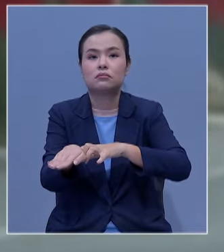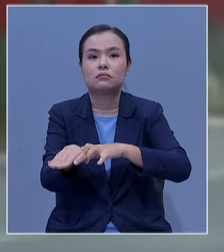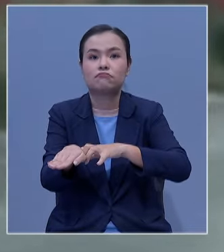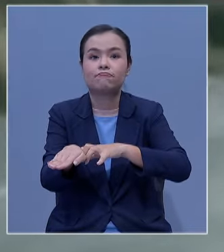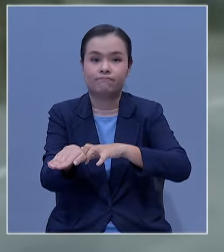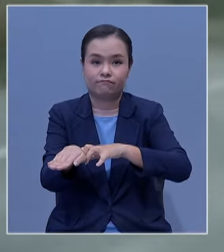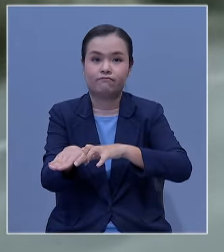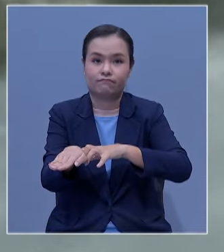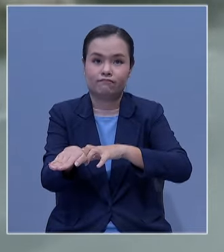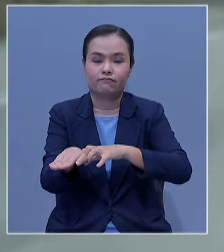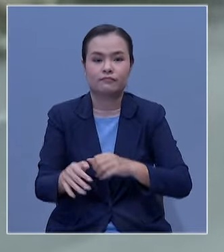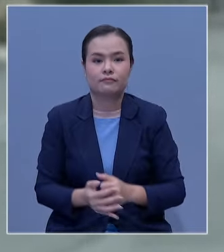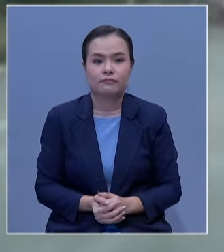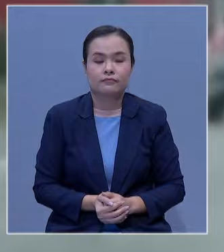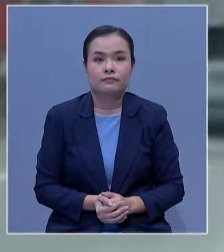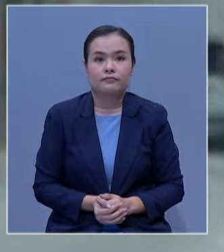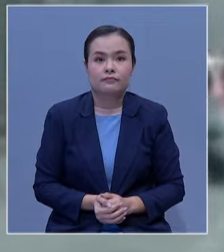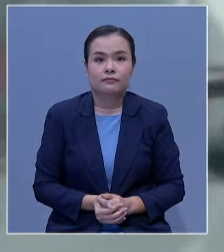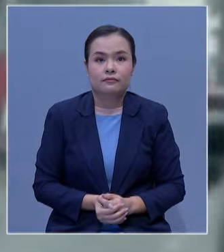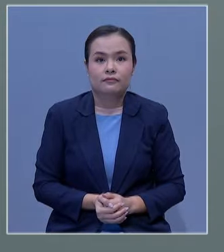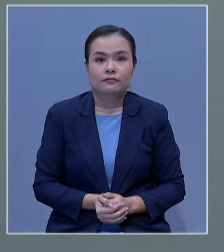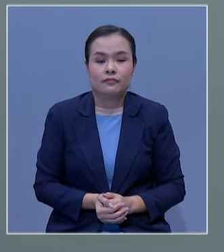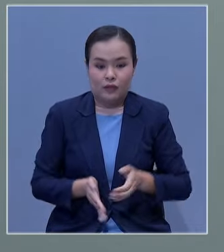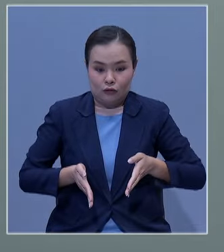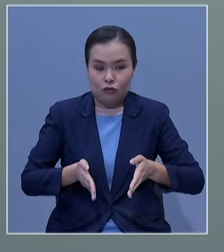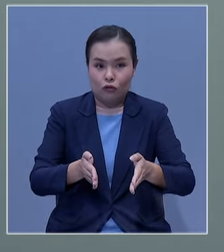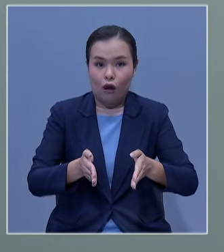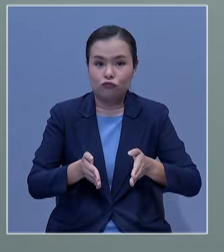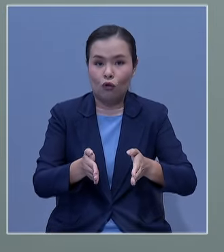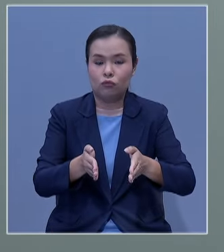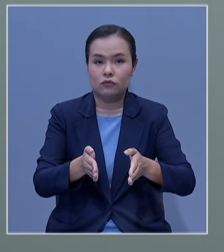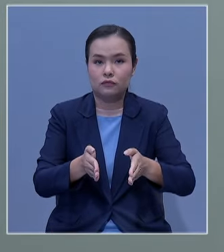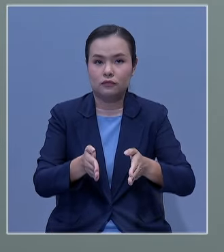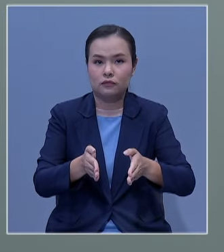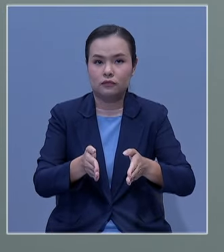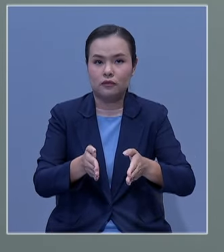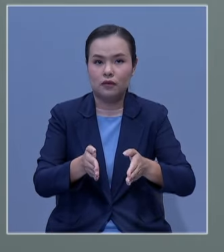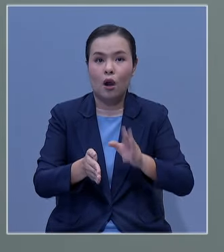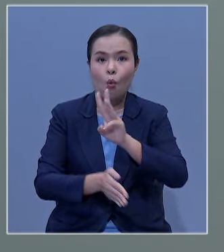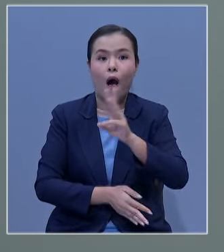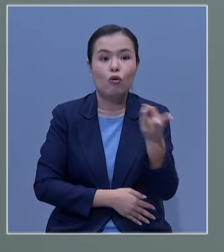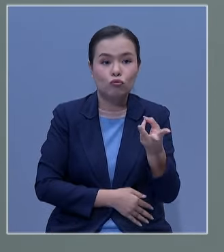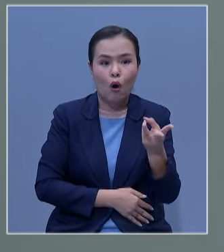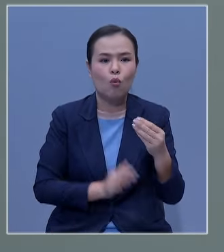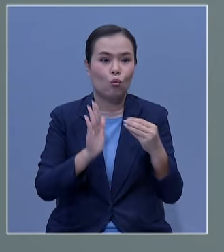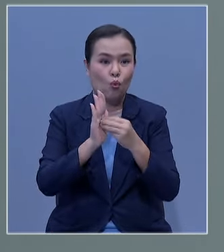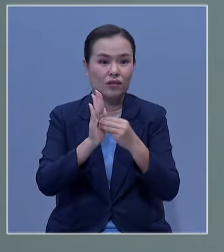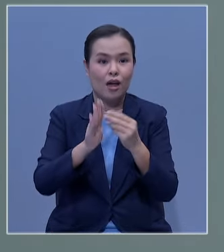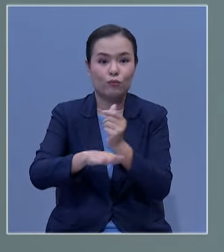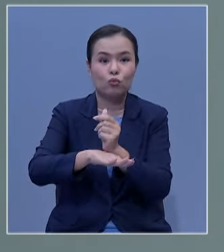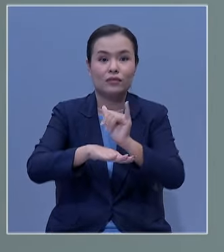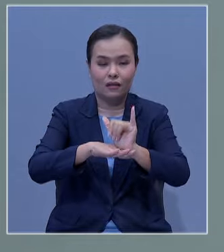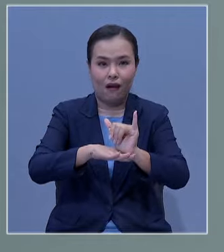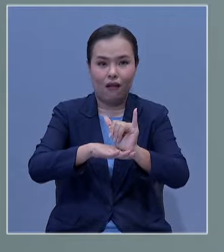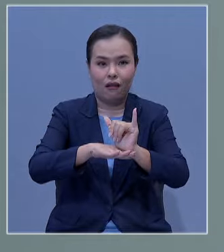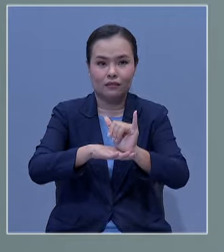มาทันทีนะครับเหตุการณ์นี้เกิดขึ้นบนถนนเส้นคู่ขนานพหลโยธินวังน้อยมุ่งหน้ากรุงเทพนะครับอยู่ที่อำเ